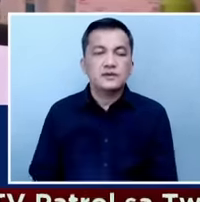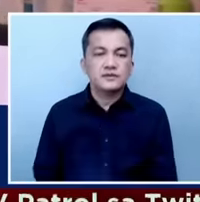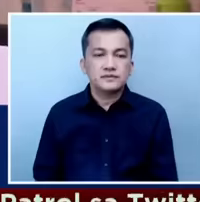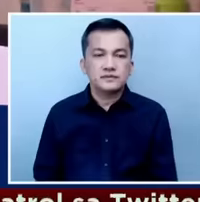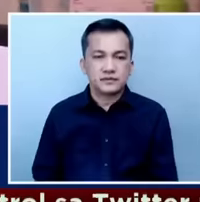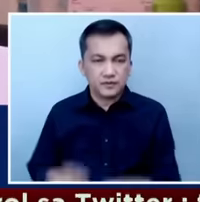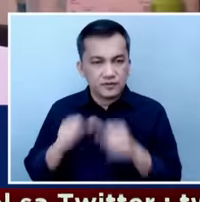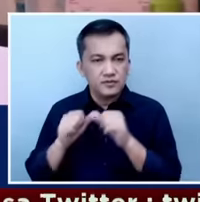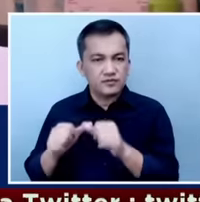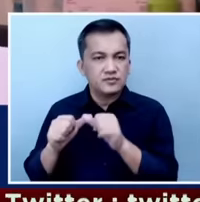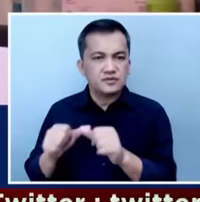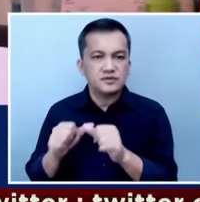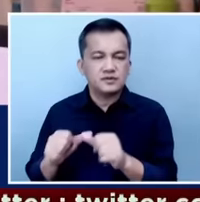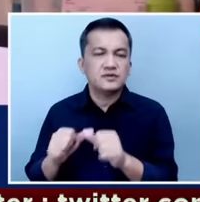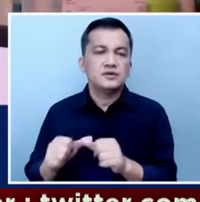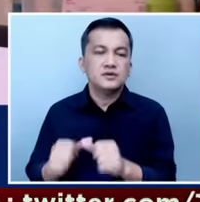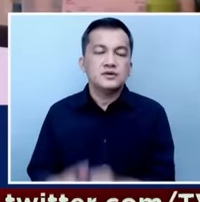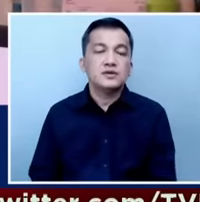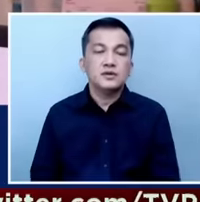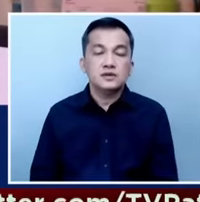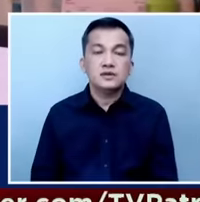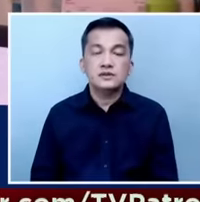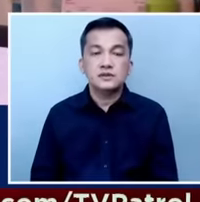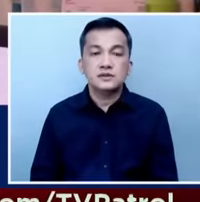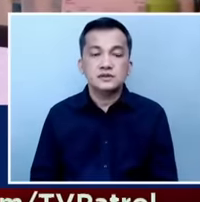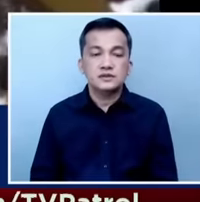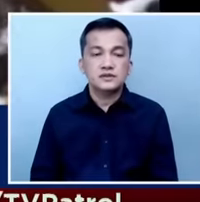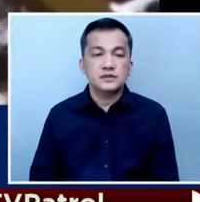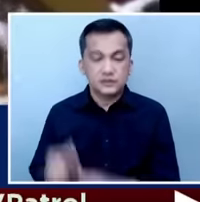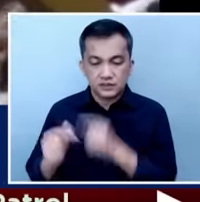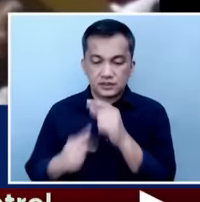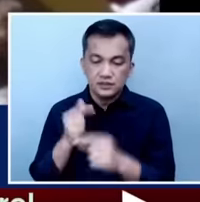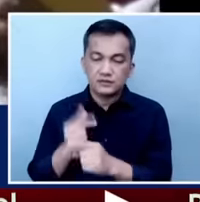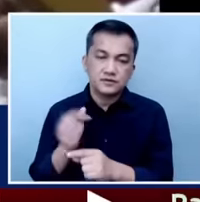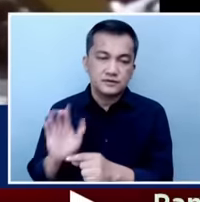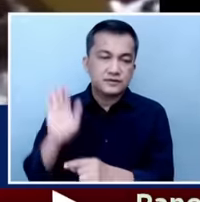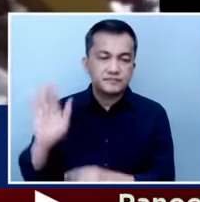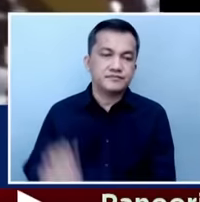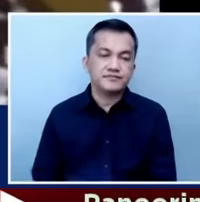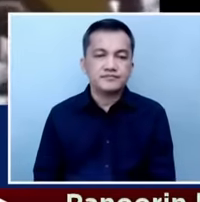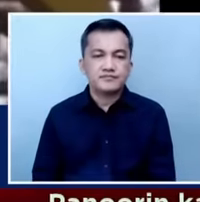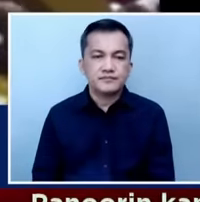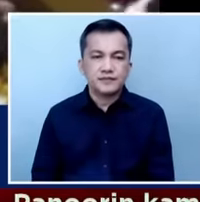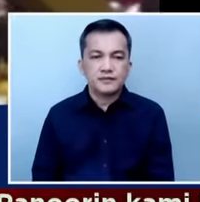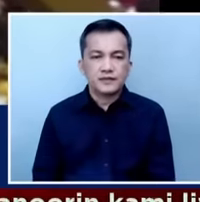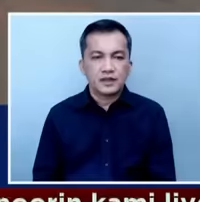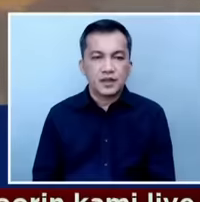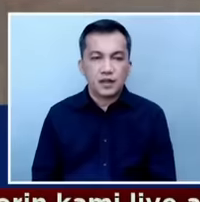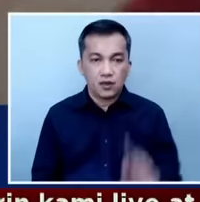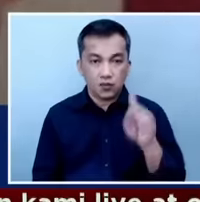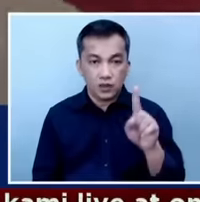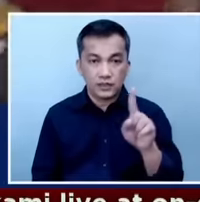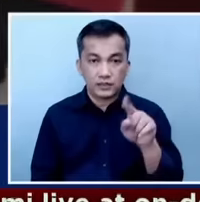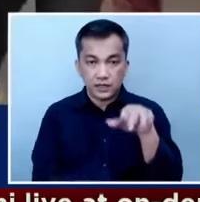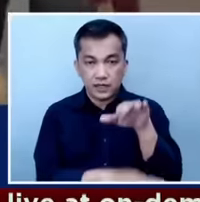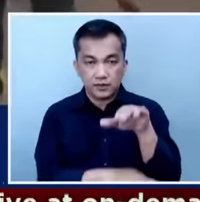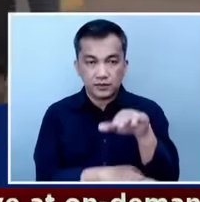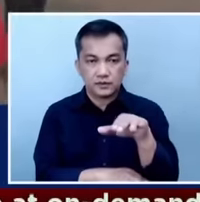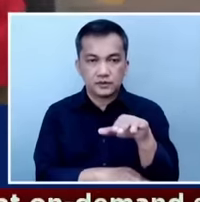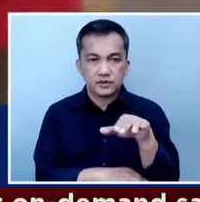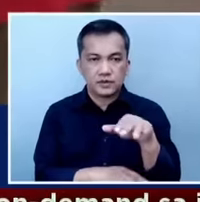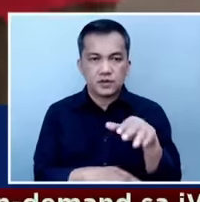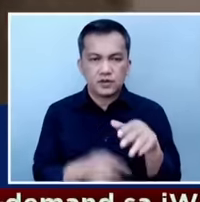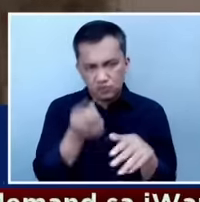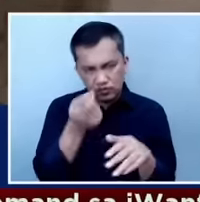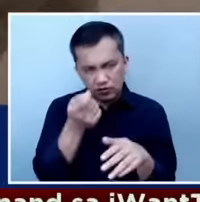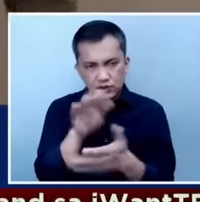napagpatuloy na ng mga generation nila. Pasado alauna ng hapon, bahagyang nagkagulo sa